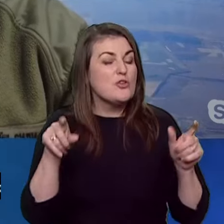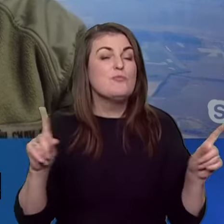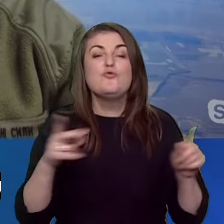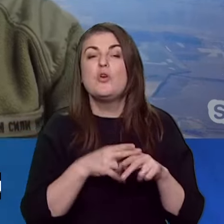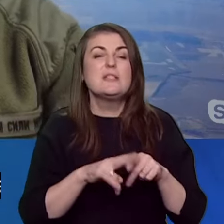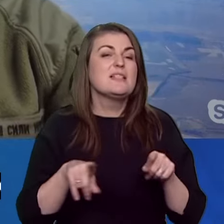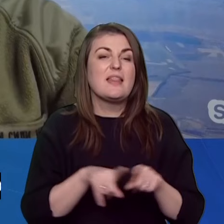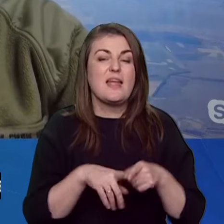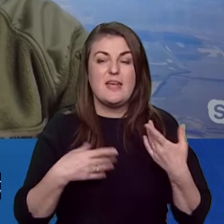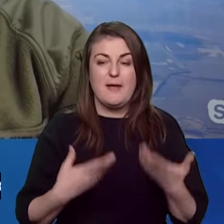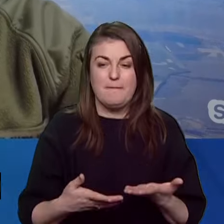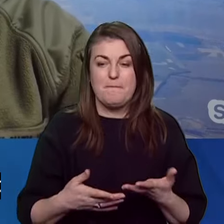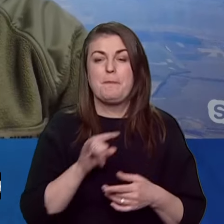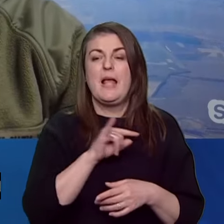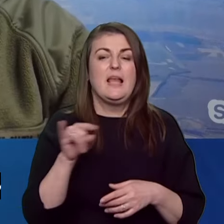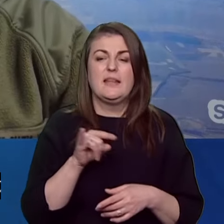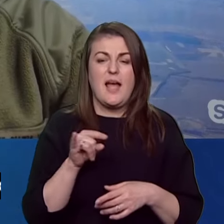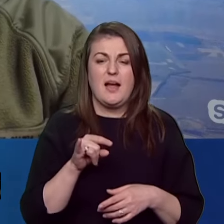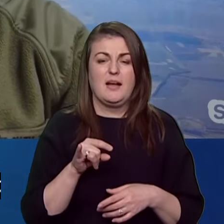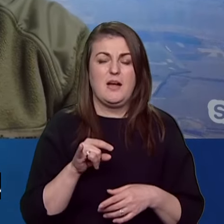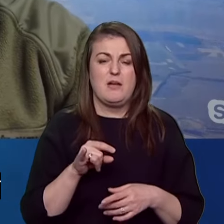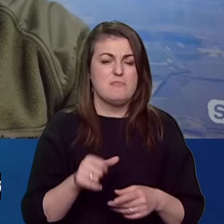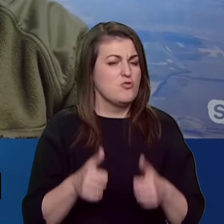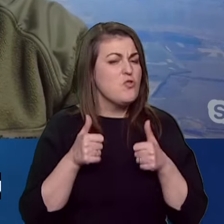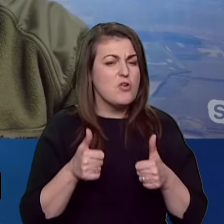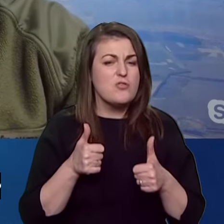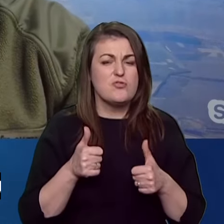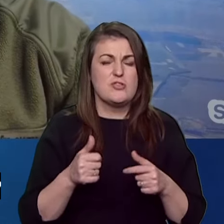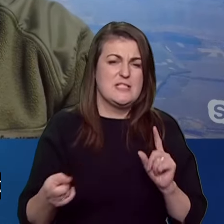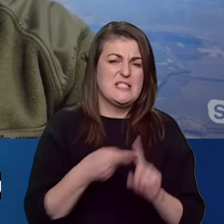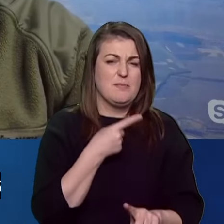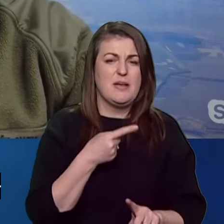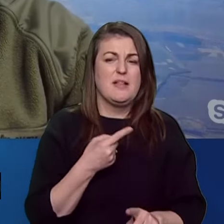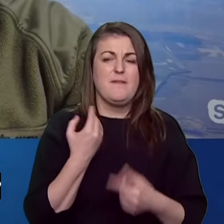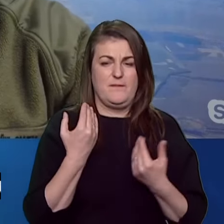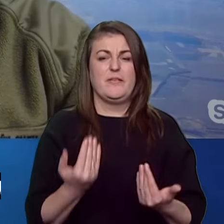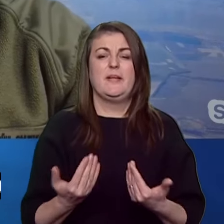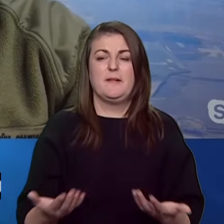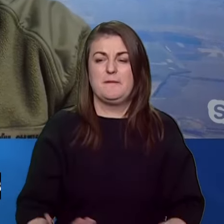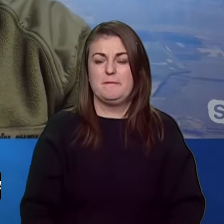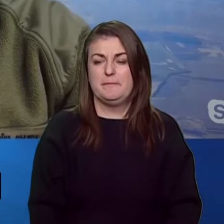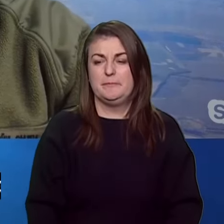це за такий літак хороший збили ви?